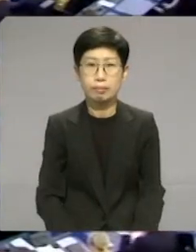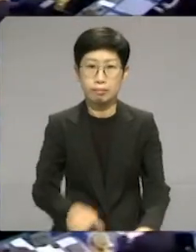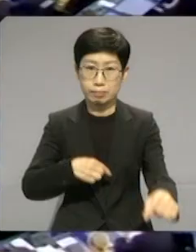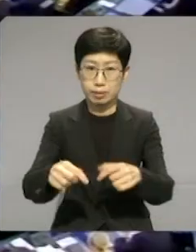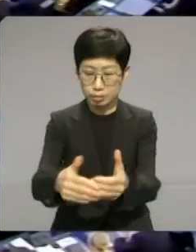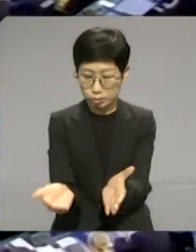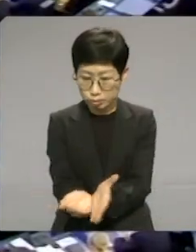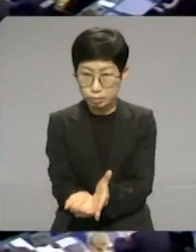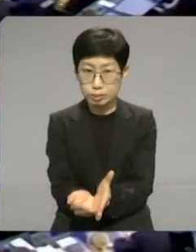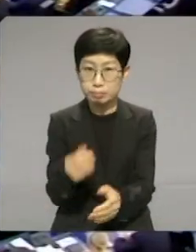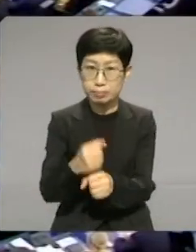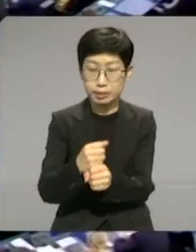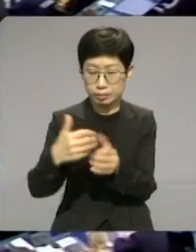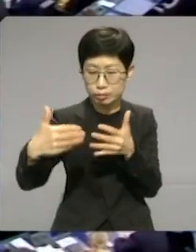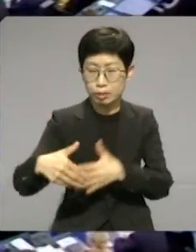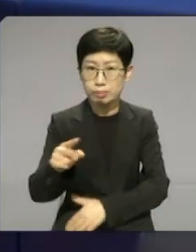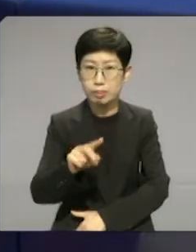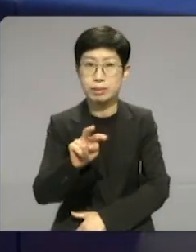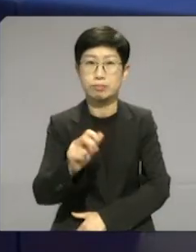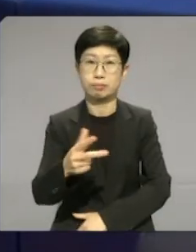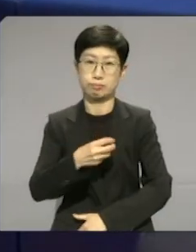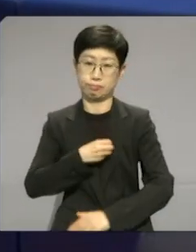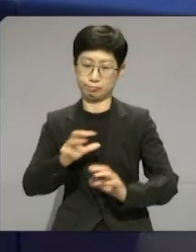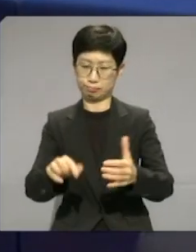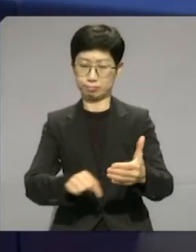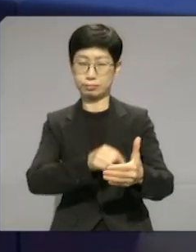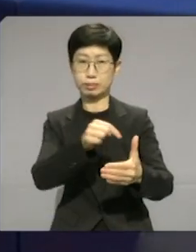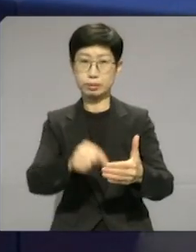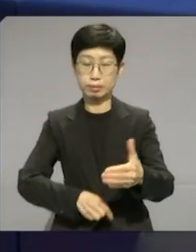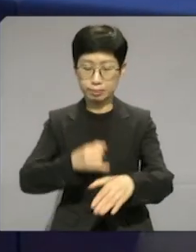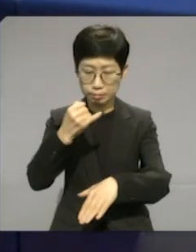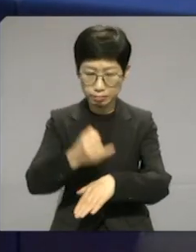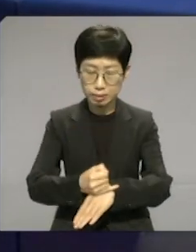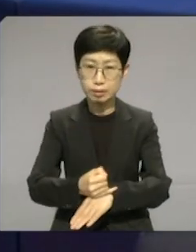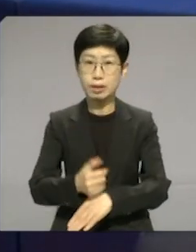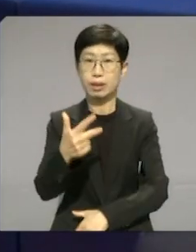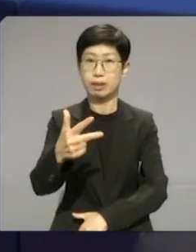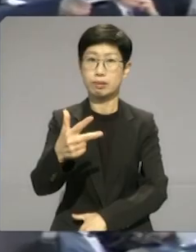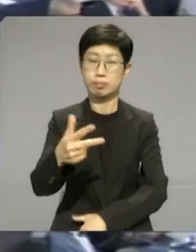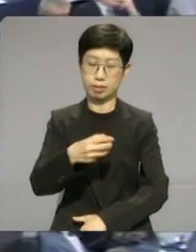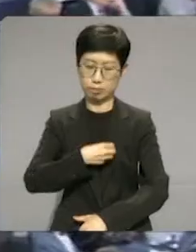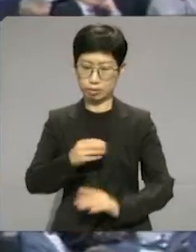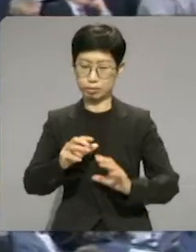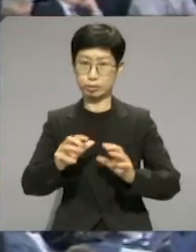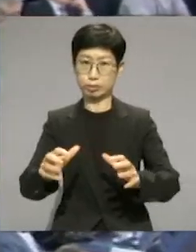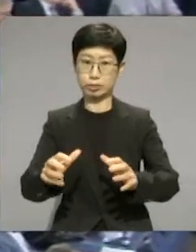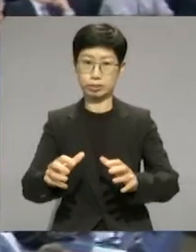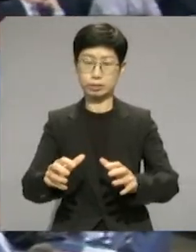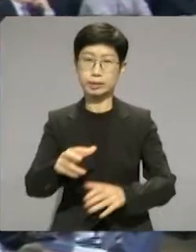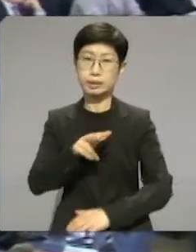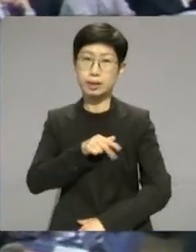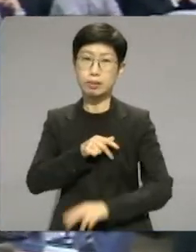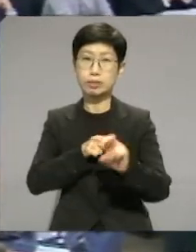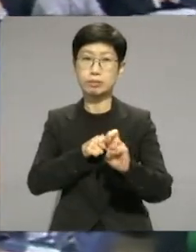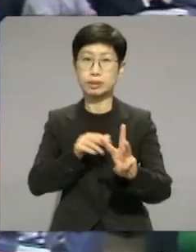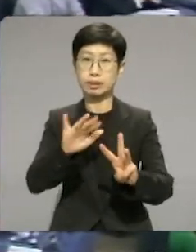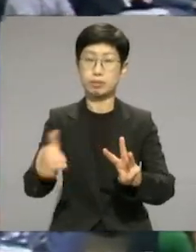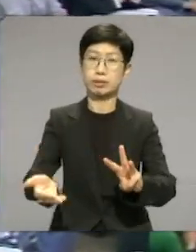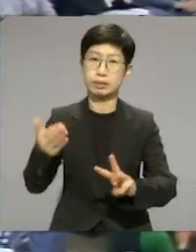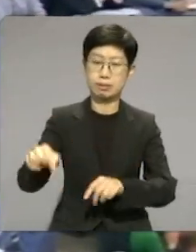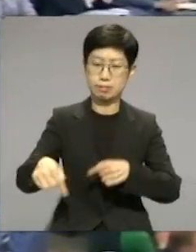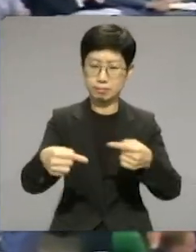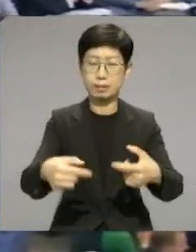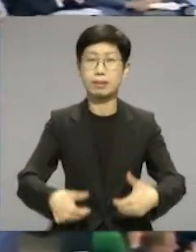그룹을 만들기 위해서는 전체 27개 회원국 가운데 최소 7개 회원국에서 의원 23명 이상이 참여해야